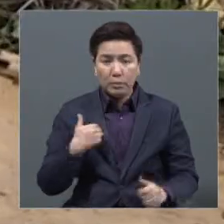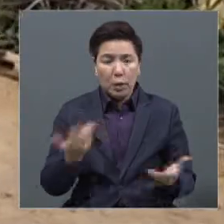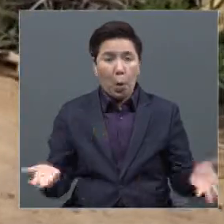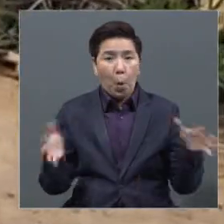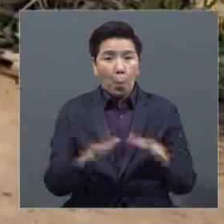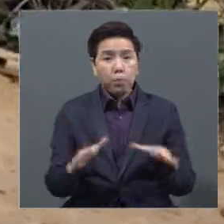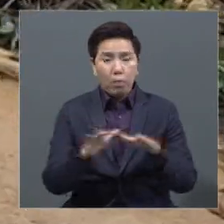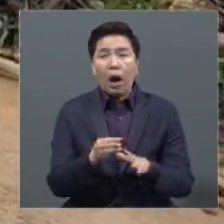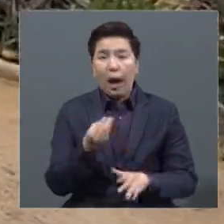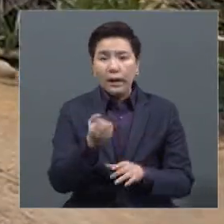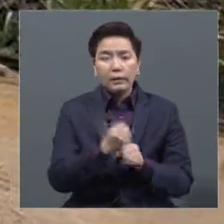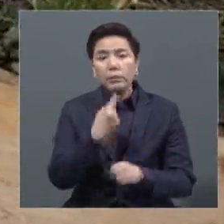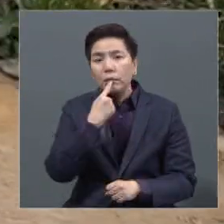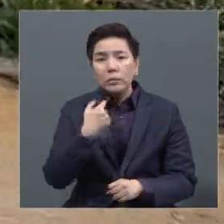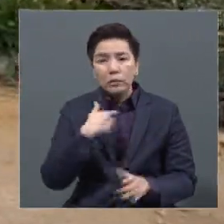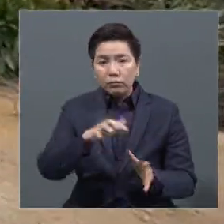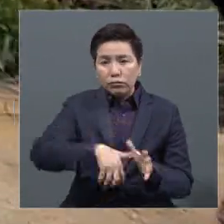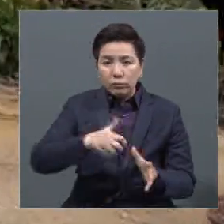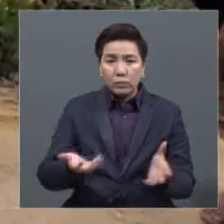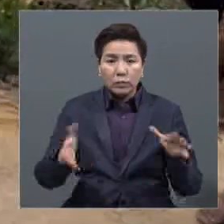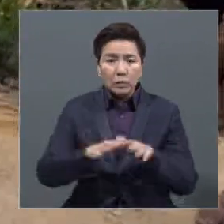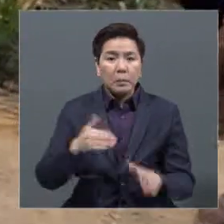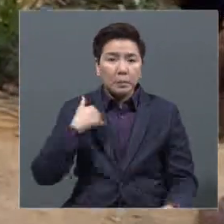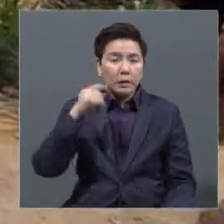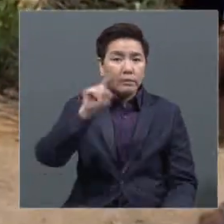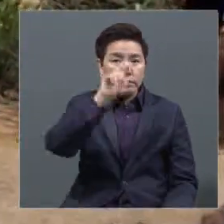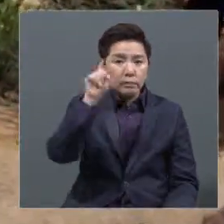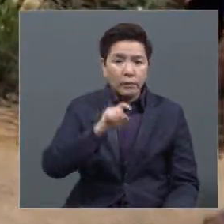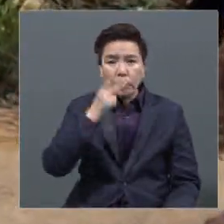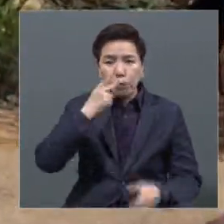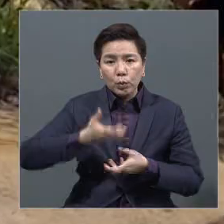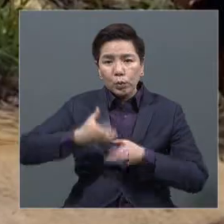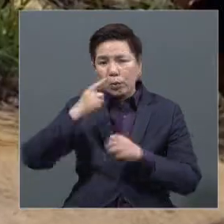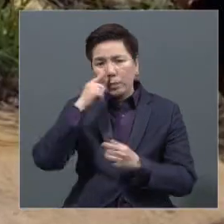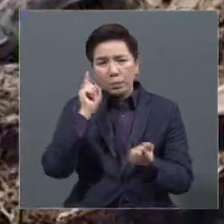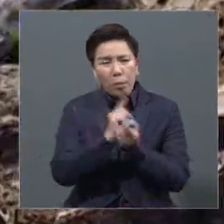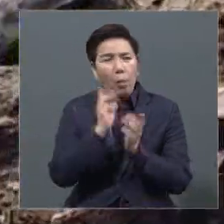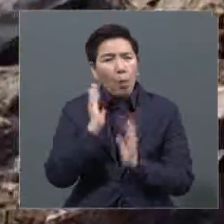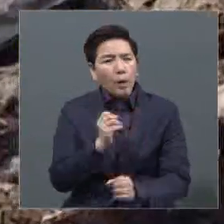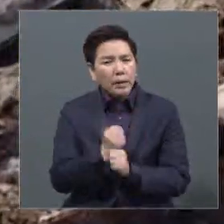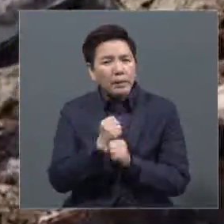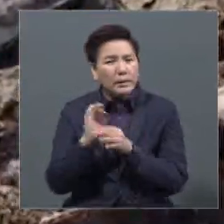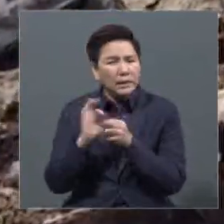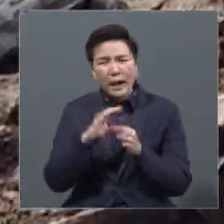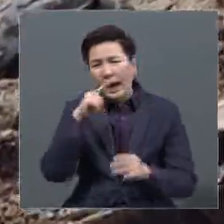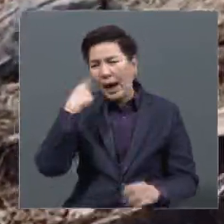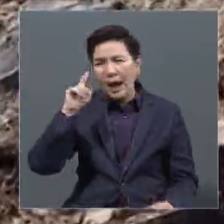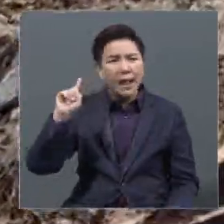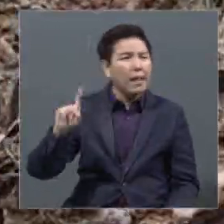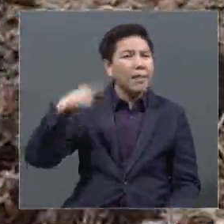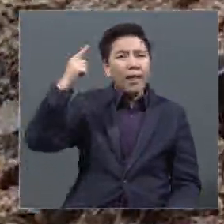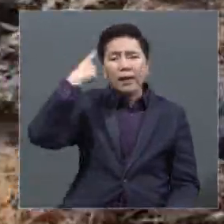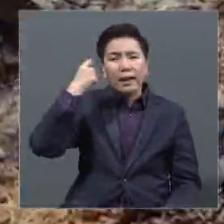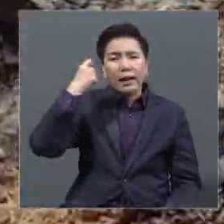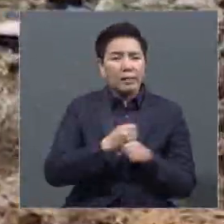ทั้งหลายมีการได้รับอนุญาตหรือการแจ้งหรือไม่ใช่นักข่าวถามว่าคือถ้าตรวจสอบย้อนกลับไปเนี่ยมันต้องหาคนที่มีส่วนเกี่ยวข้องตั้งแต่ต้นมยทั้ง